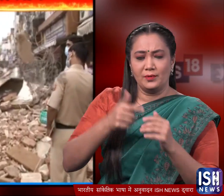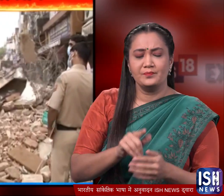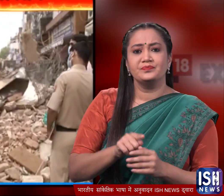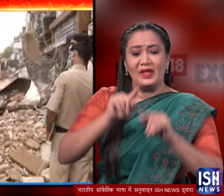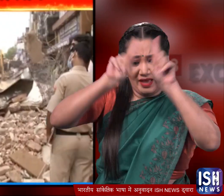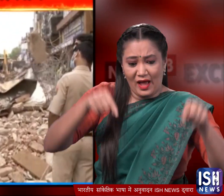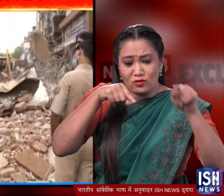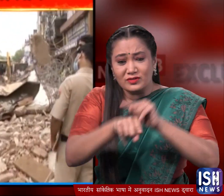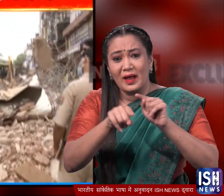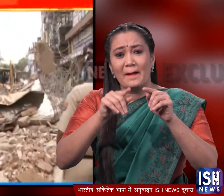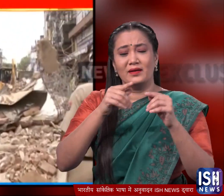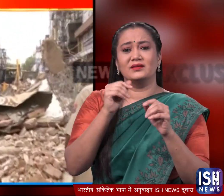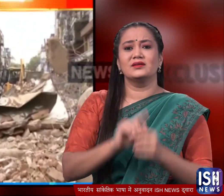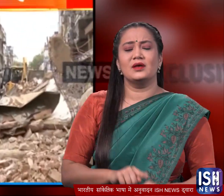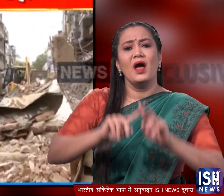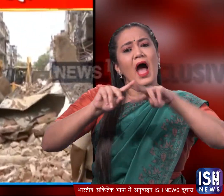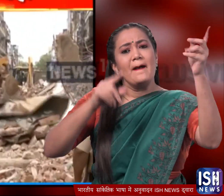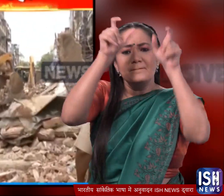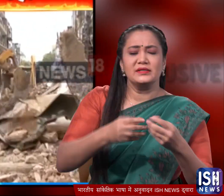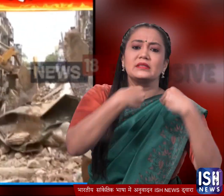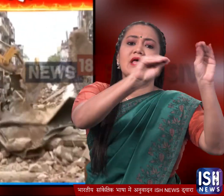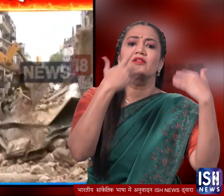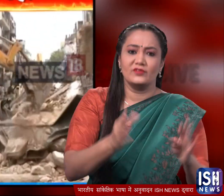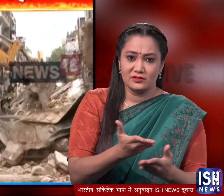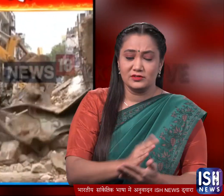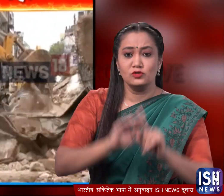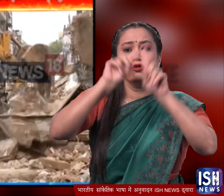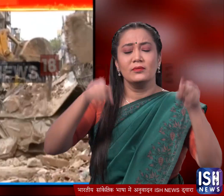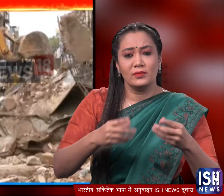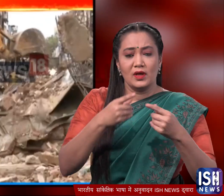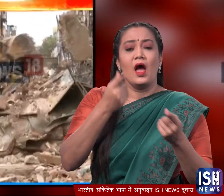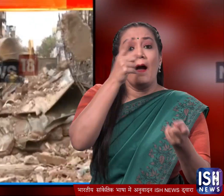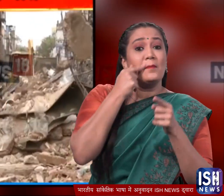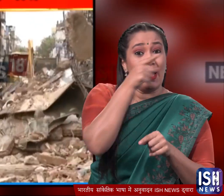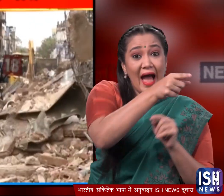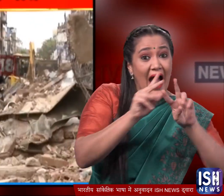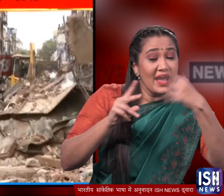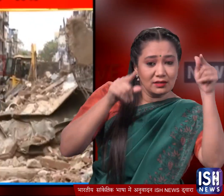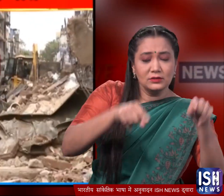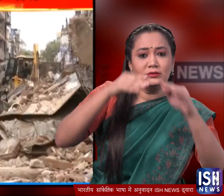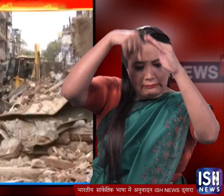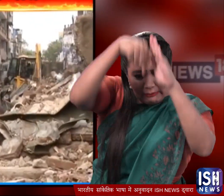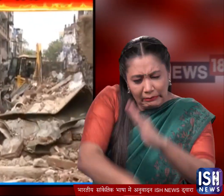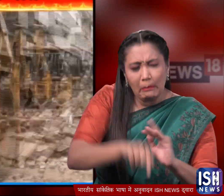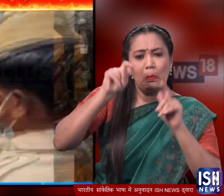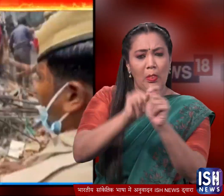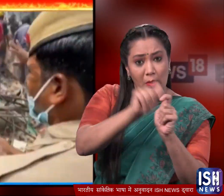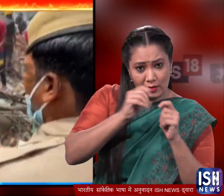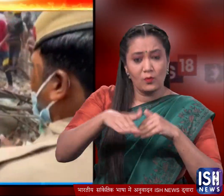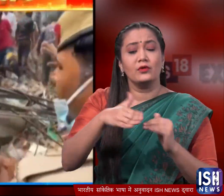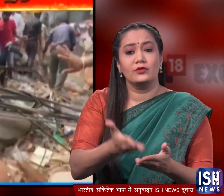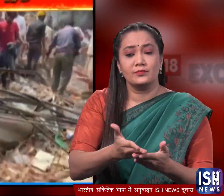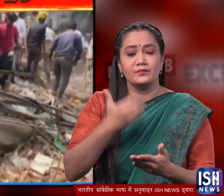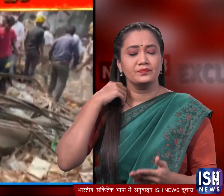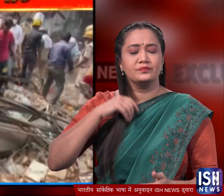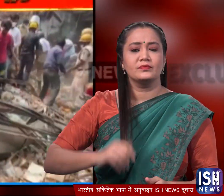निचले ग्राउंड फ्लोर को किसी दूसरे शख्स को बेच दिया था, जो उस ग्राउंड फ्लोर पर बेसमेंट की खुदाई करवा रहे थे। वहां से